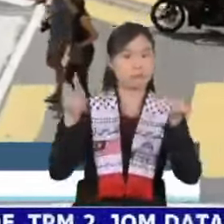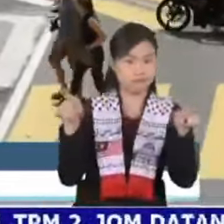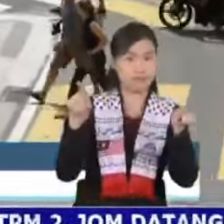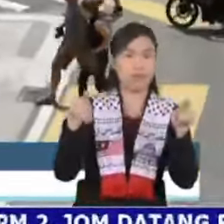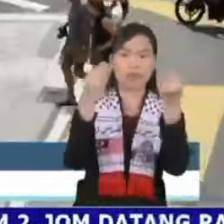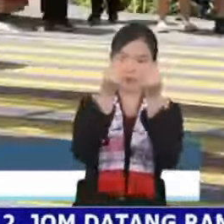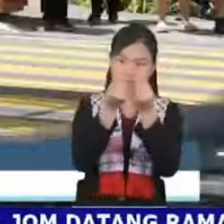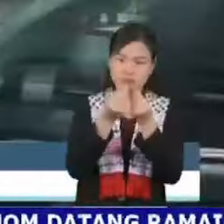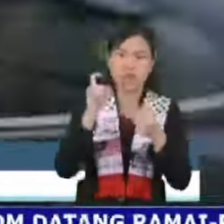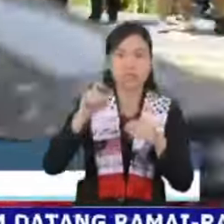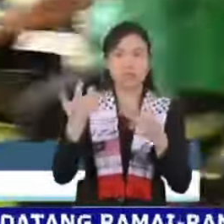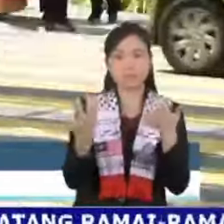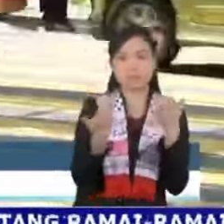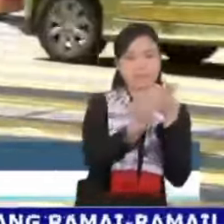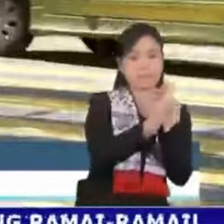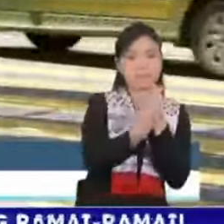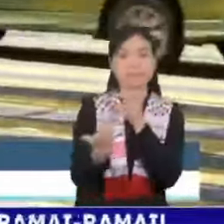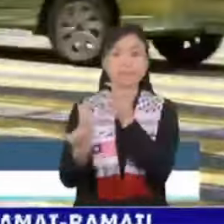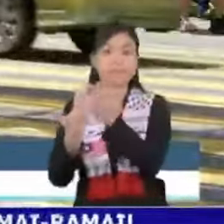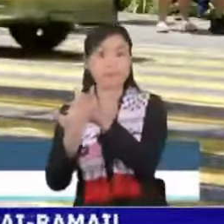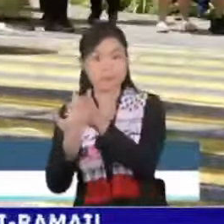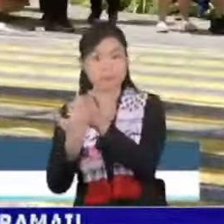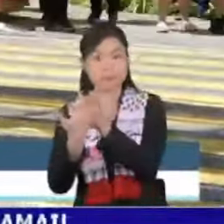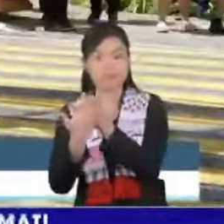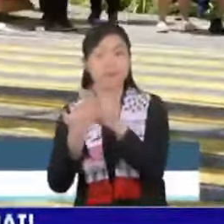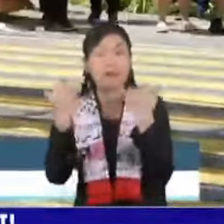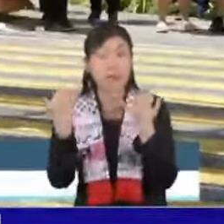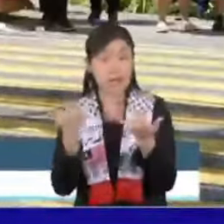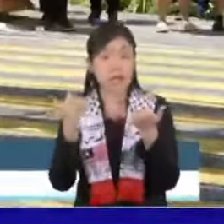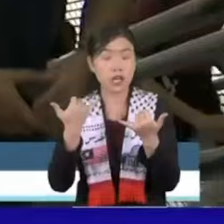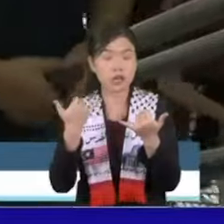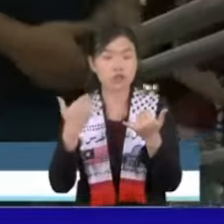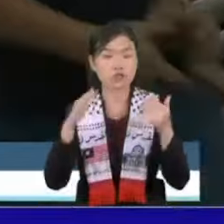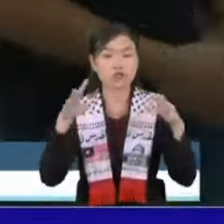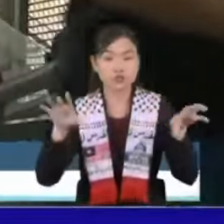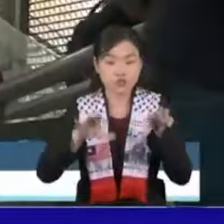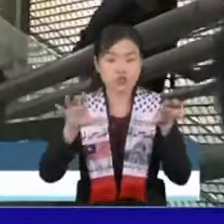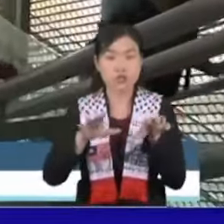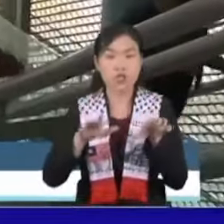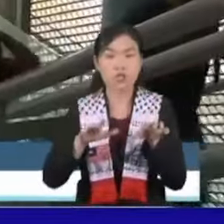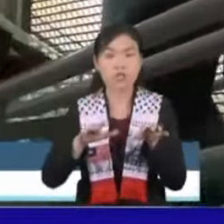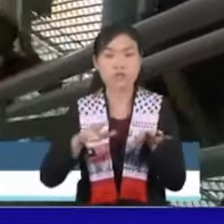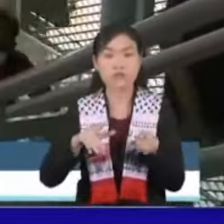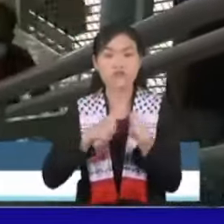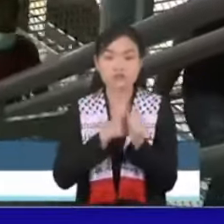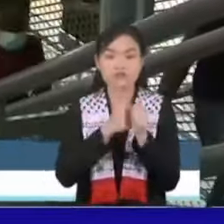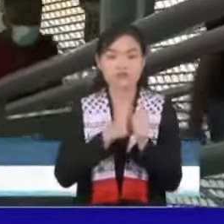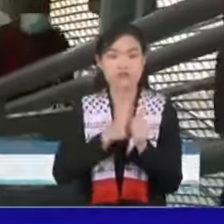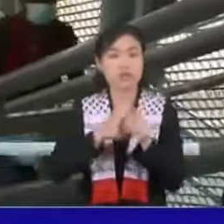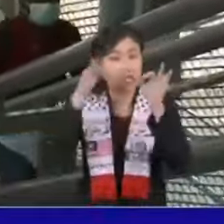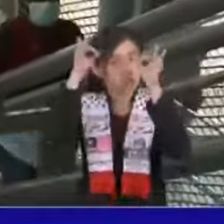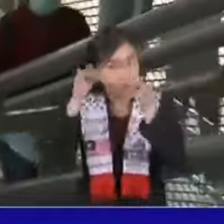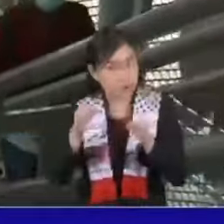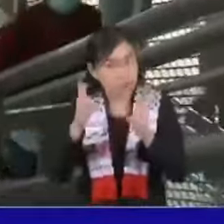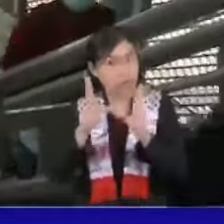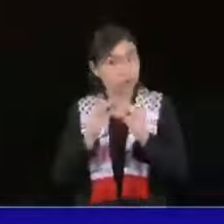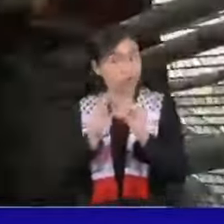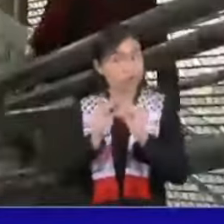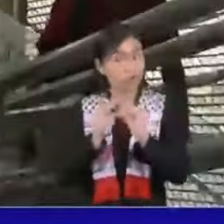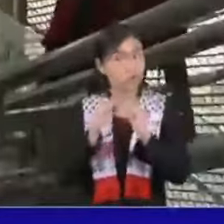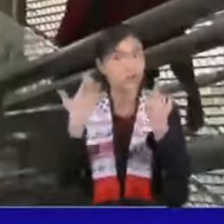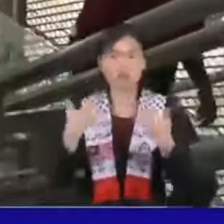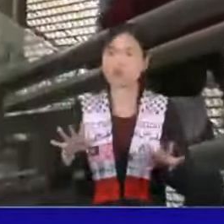diubah suai dan ini sedang dilakukan berdasarkan keputusan mesyuarat yang kita adakan pada